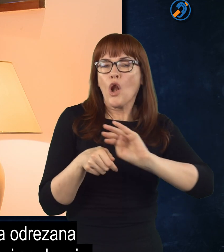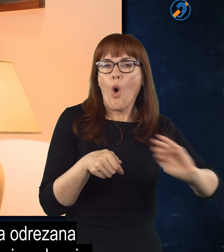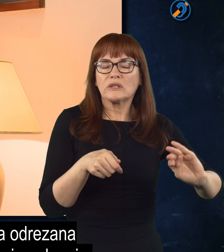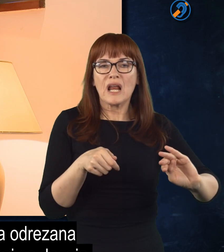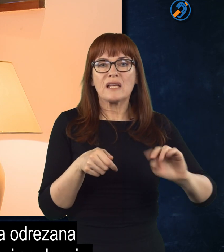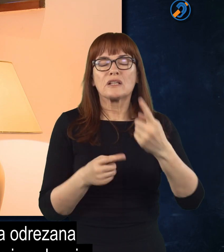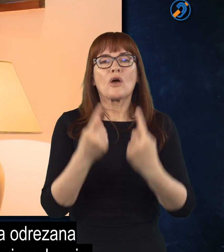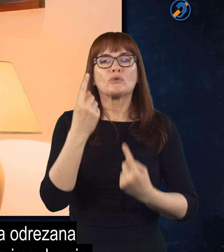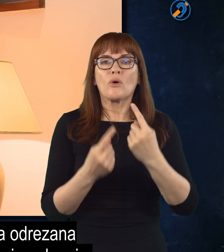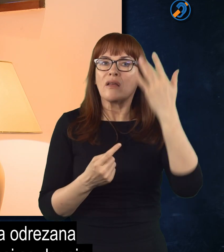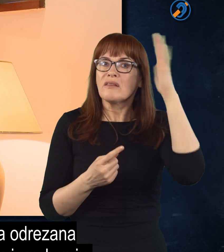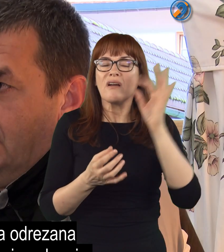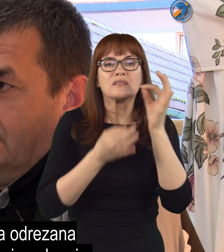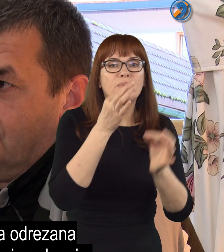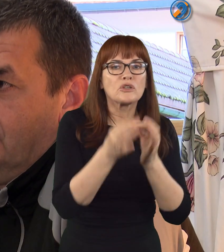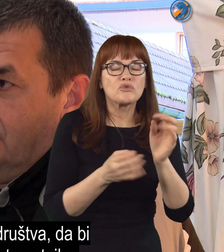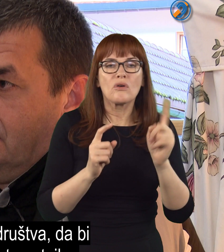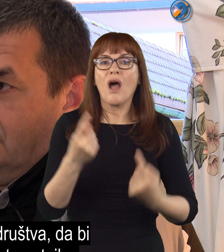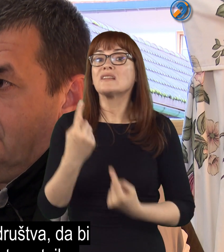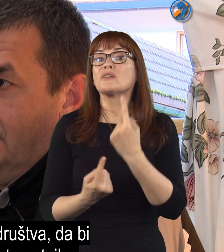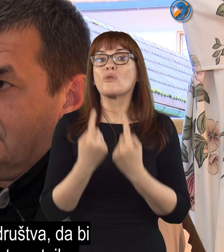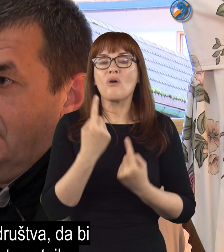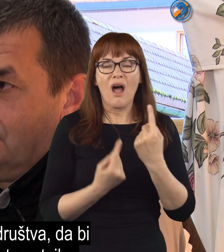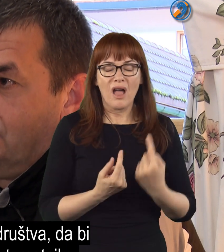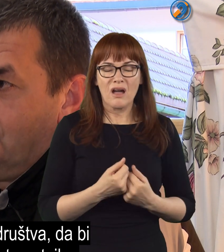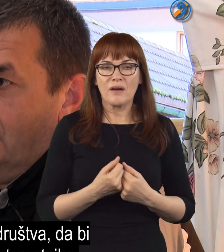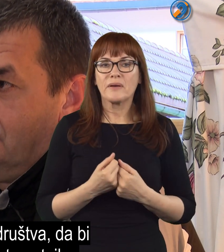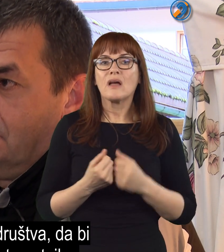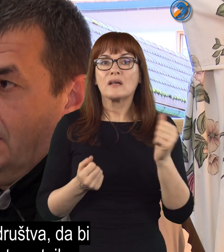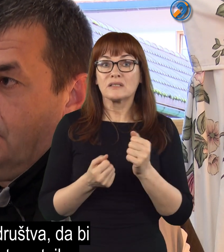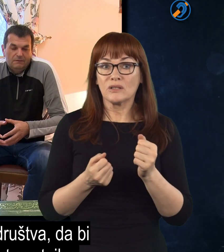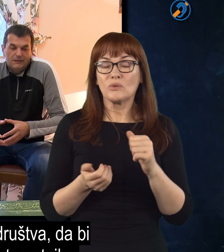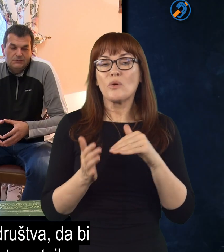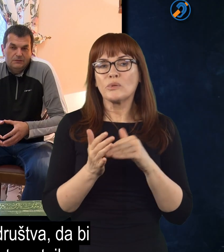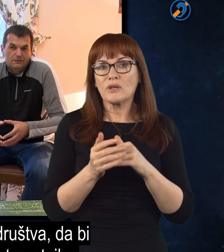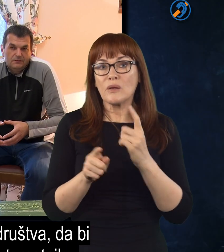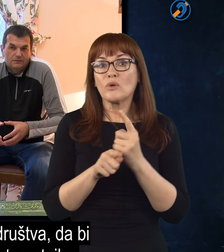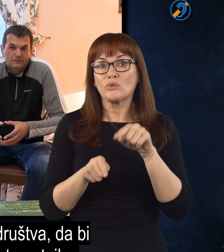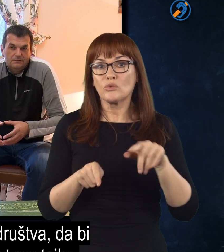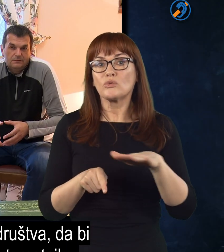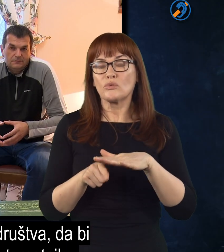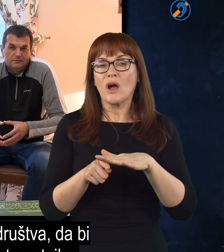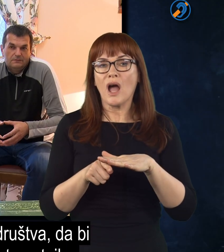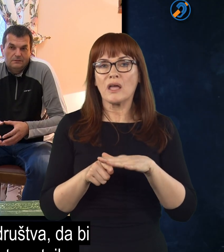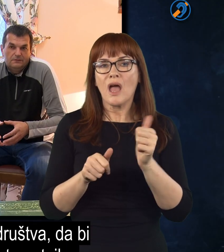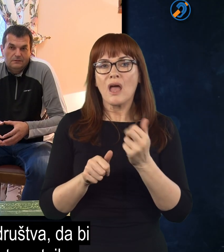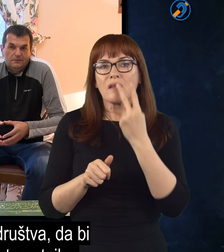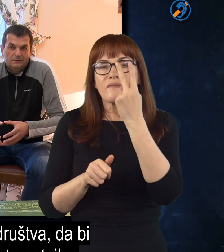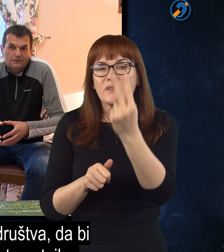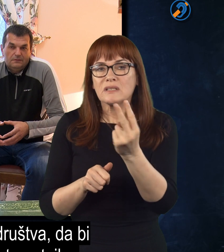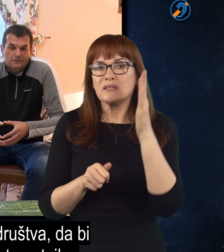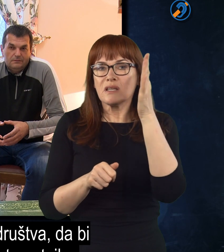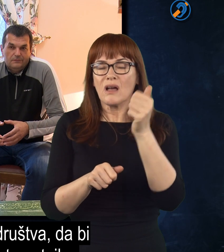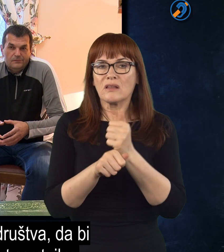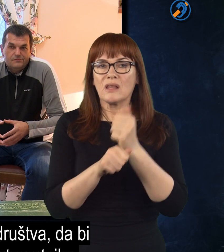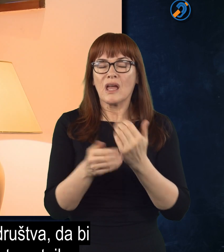kaj jo sprašujejo, ne ve, kaj se dogaja. Zato vidim tudi tle eno vizijo dela